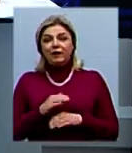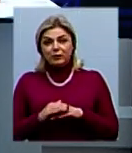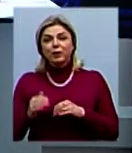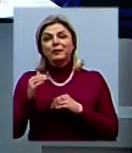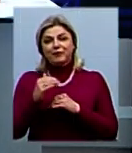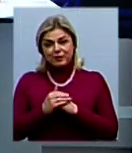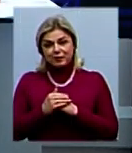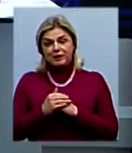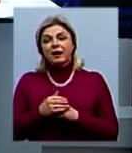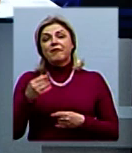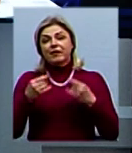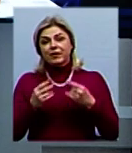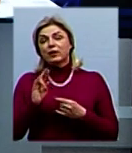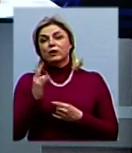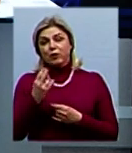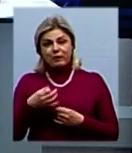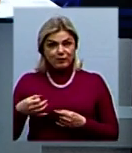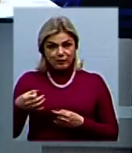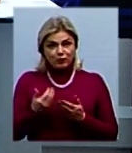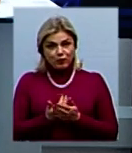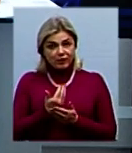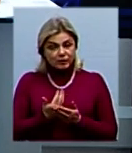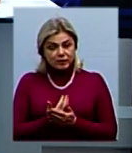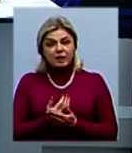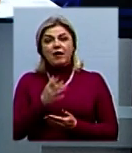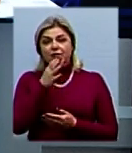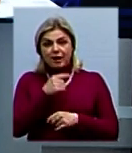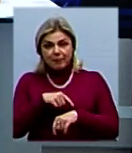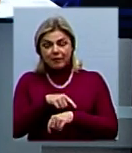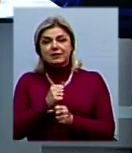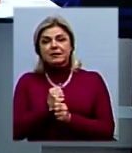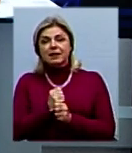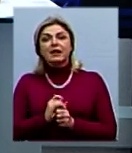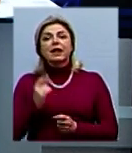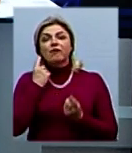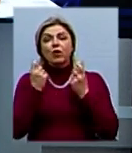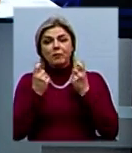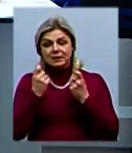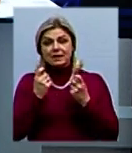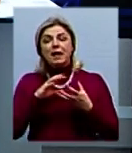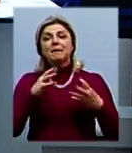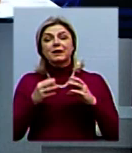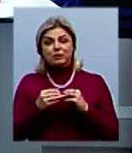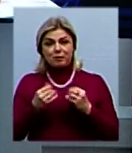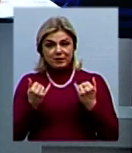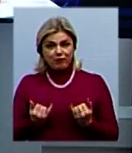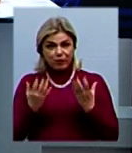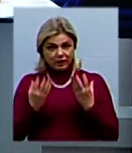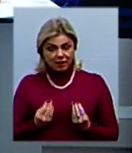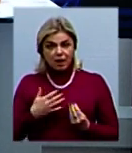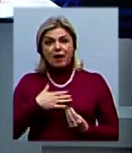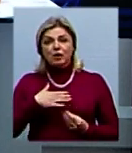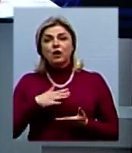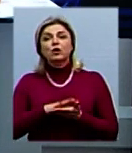Добрий вечір. В ефірі телевізійні новини Миколаївщини. Час підбити інформаційний підсумок дня. Наші журналісти розкажуть про події, які